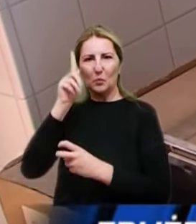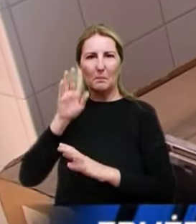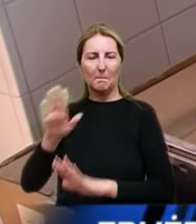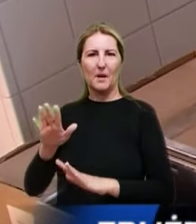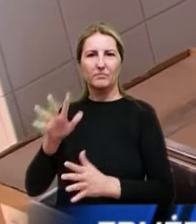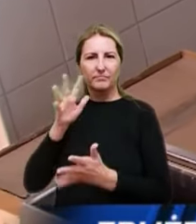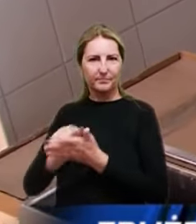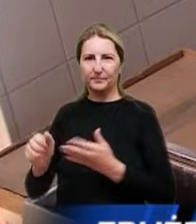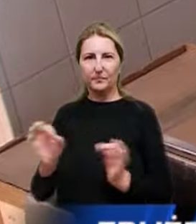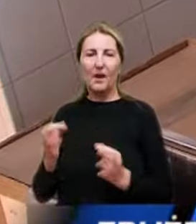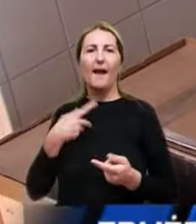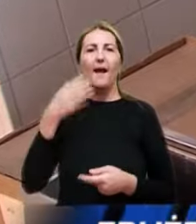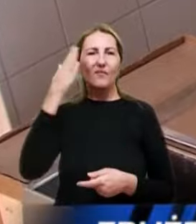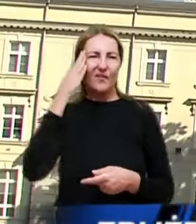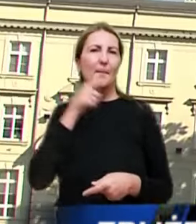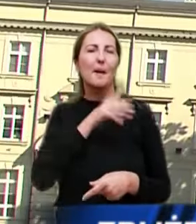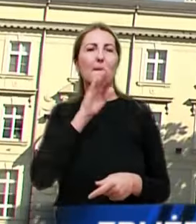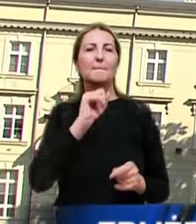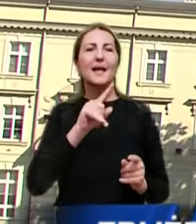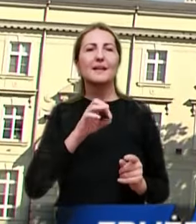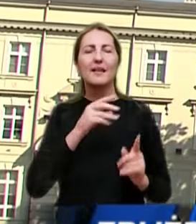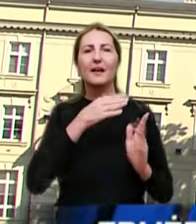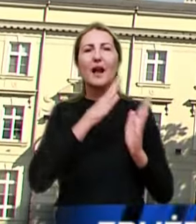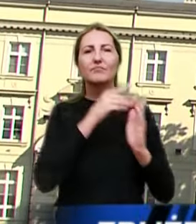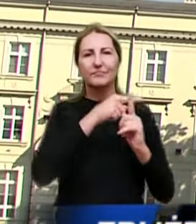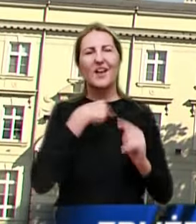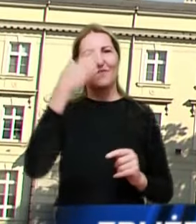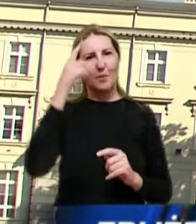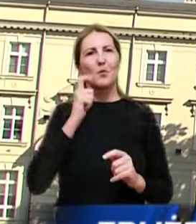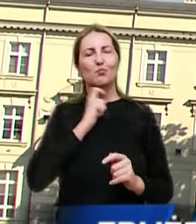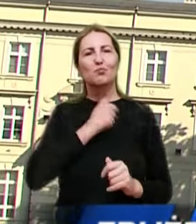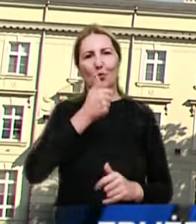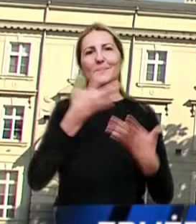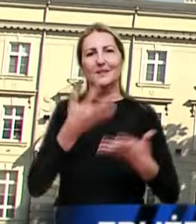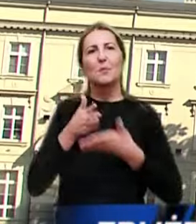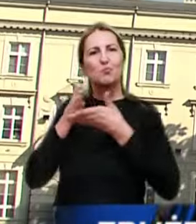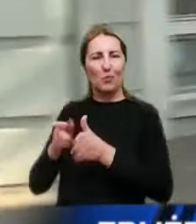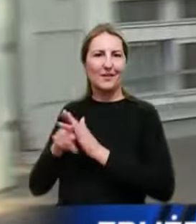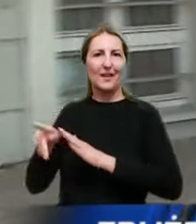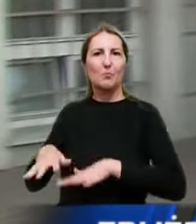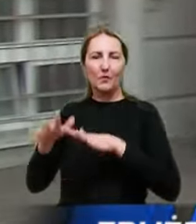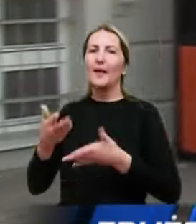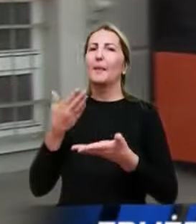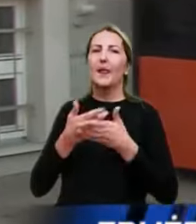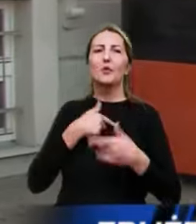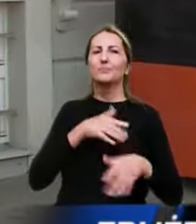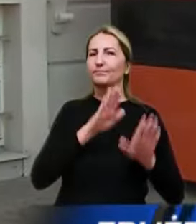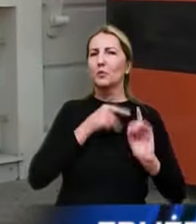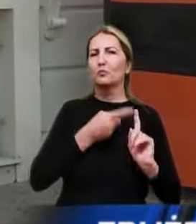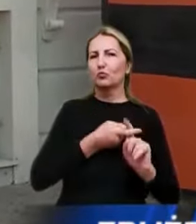wiedzieliśmy, że w bazylice pod wodzą księdza proboszcza na pewno ruszy pomoc dla powodzian. Więc cofnęliśmy się, zawiesiliśmy ten